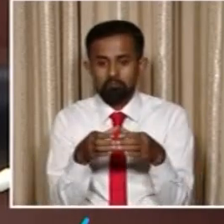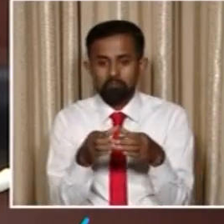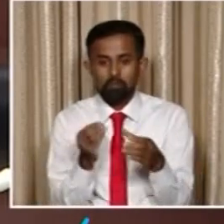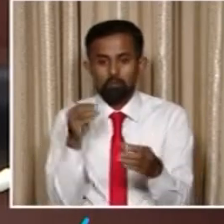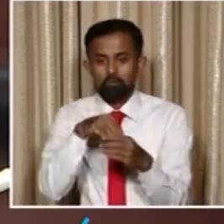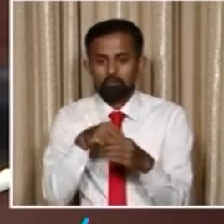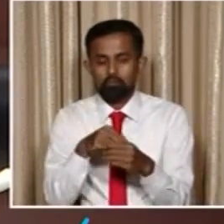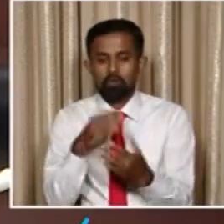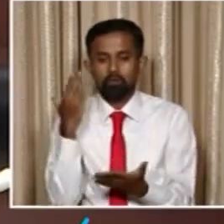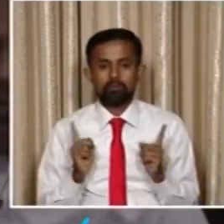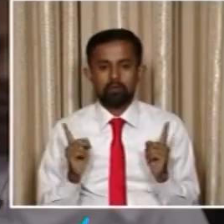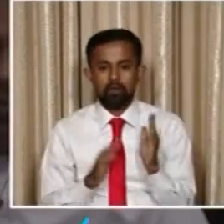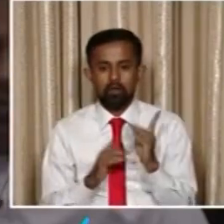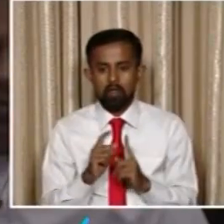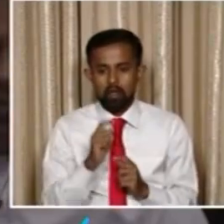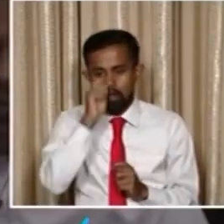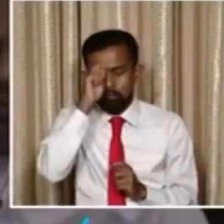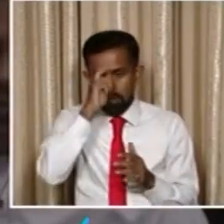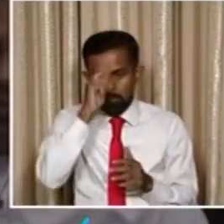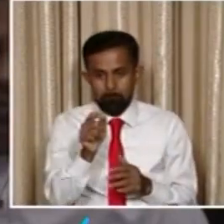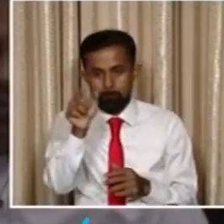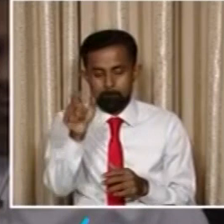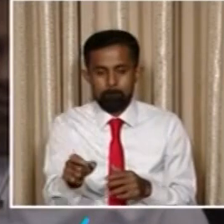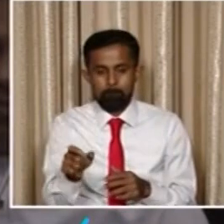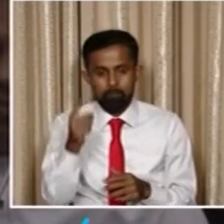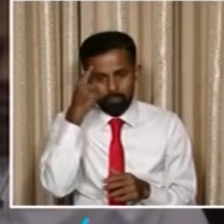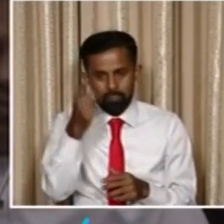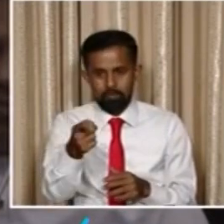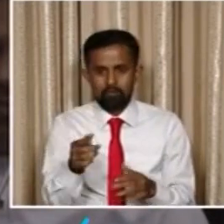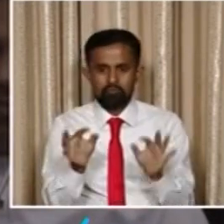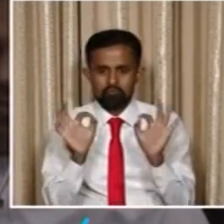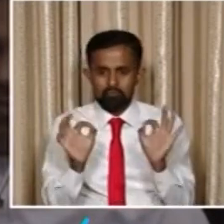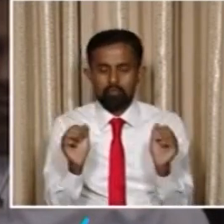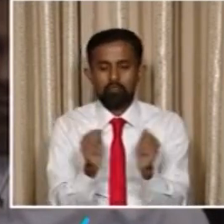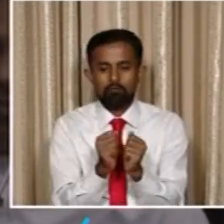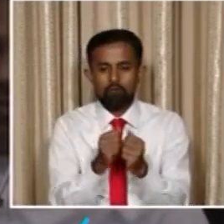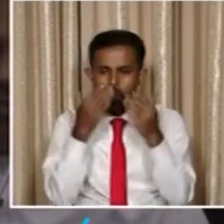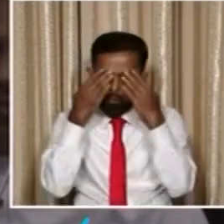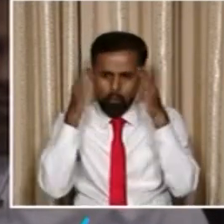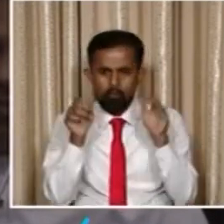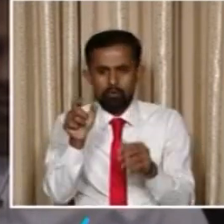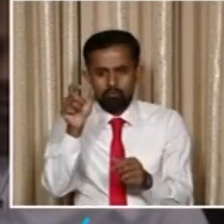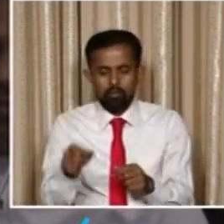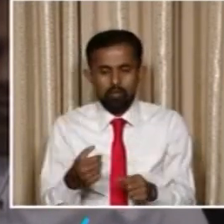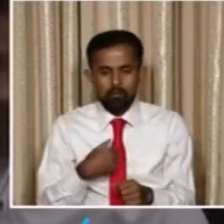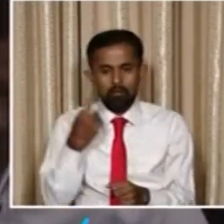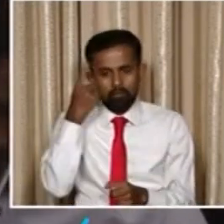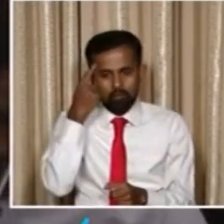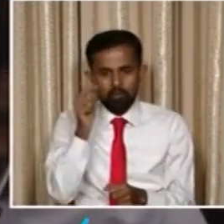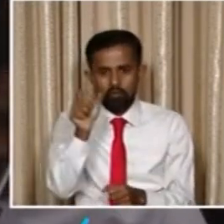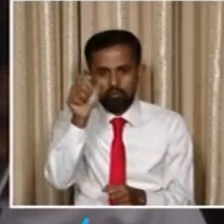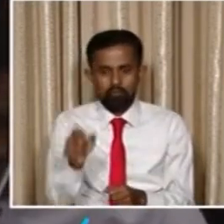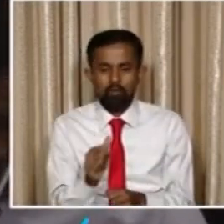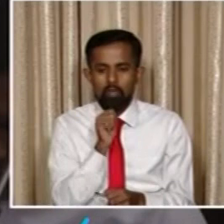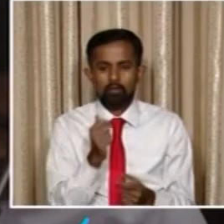සඳහා නීති සම්පාදනය කරන්න ඕන. රොෂාන් රණසිංහ මැතිතුමා අපි දන්නවා තමුන්වාසේ ඉතාමත් හොඳින් වැඩ කරන කෙනෙක් අවංක කෙනෙක් කියලා අපි දන්නවා. තමුන්වාන්සේට